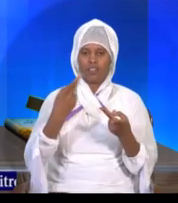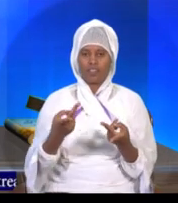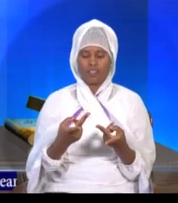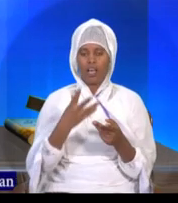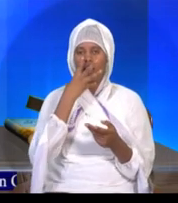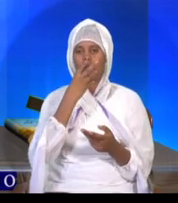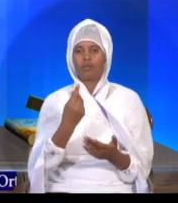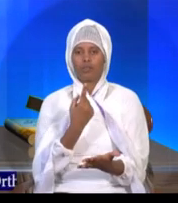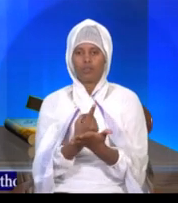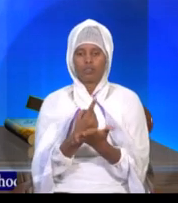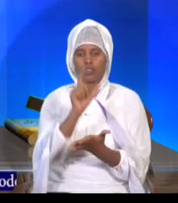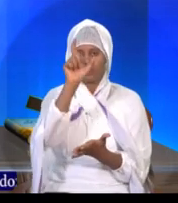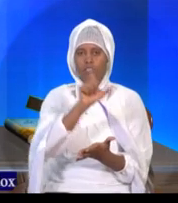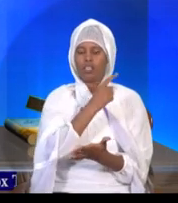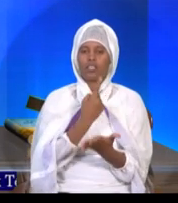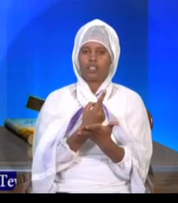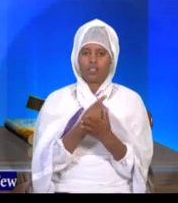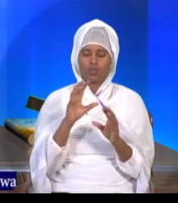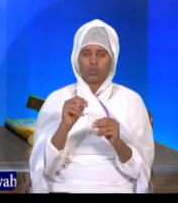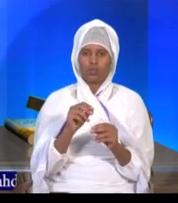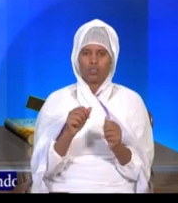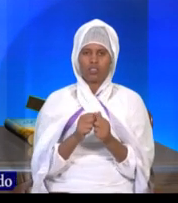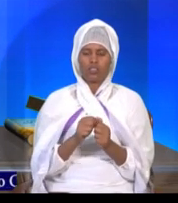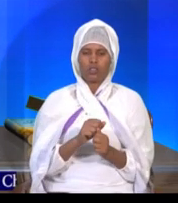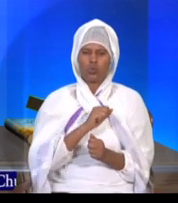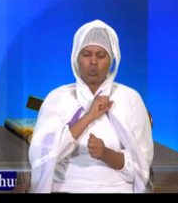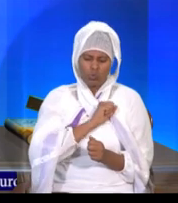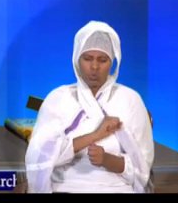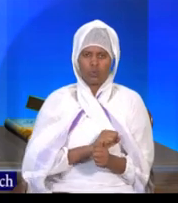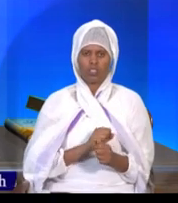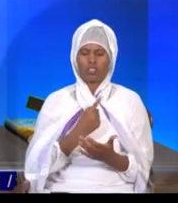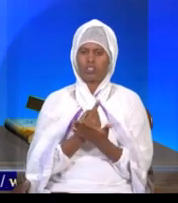تحتنا أمن فصاهيوه تا قداسي كون كولو تحتنا تقن قداسي كونا